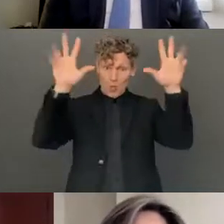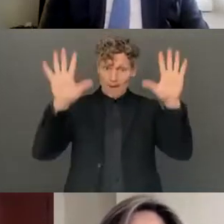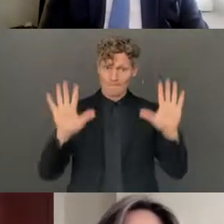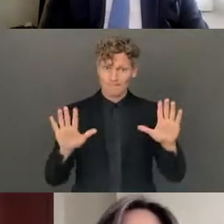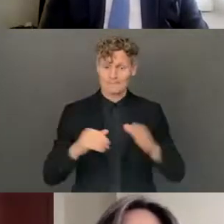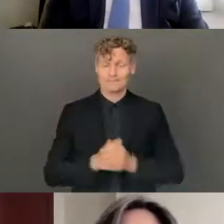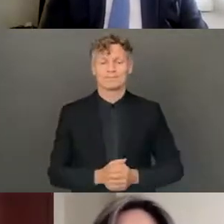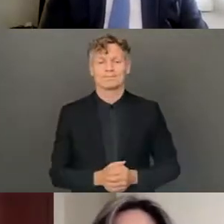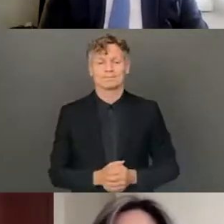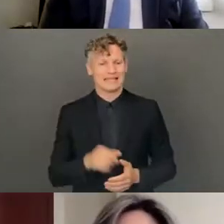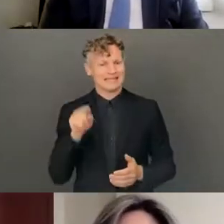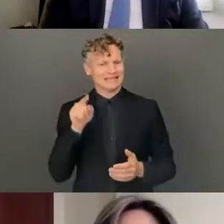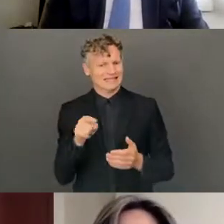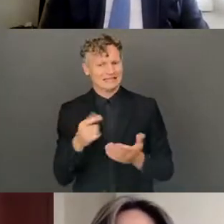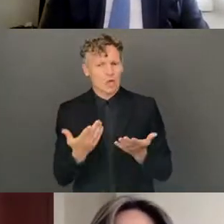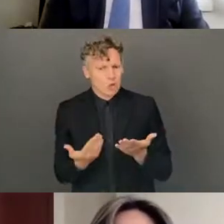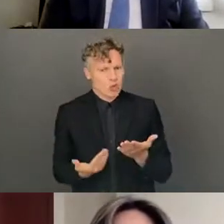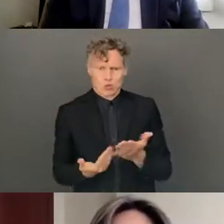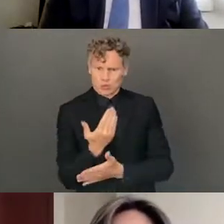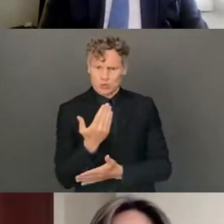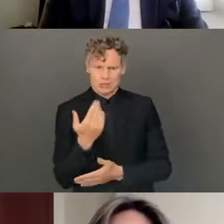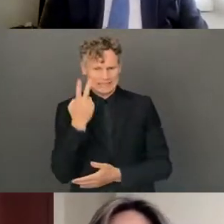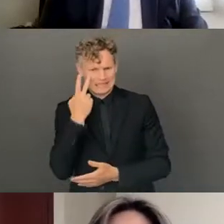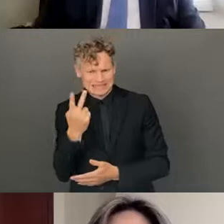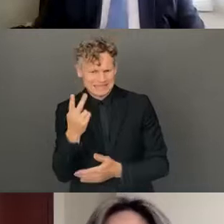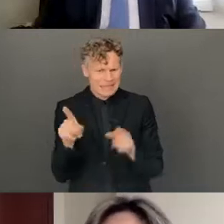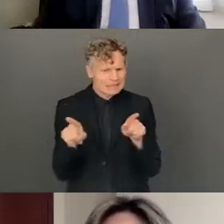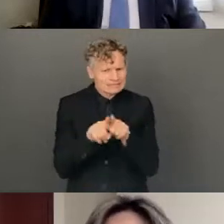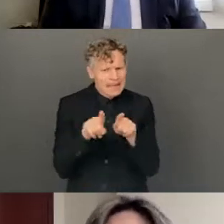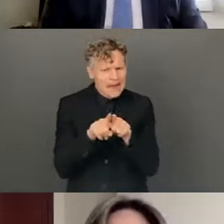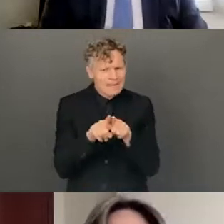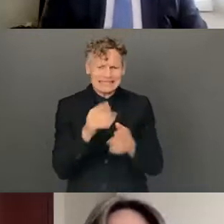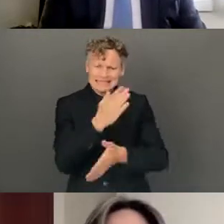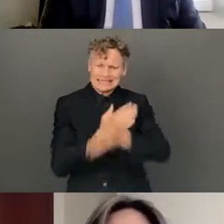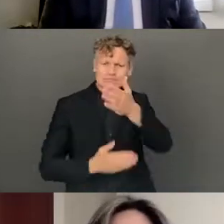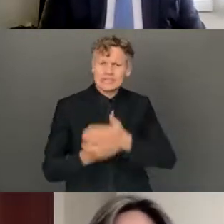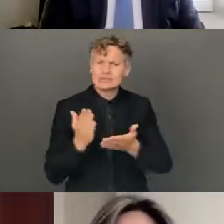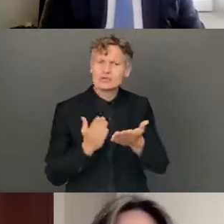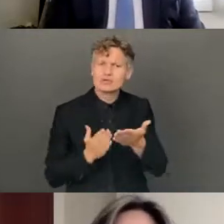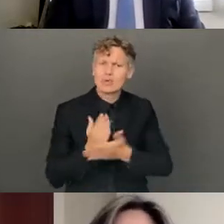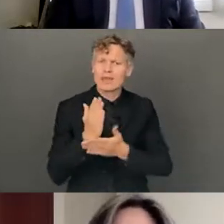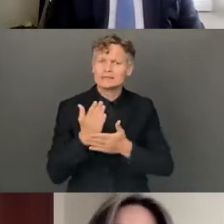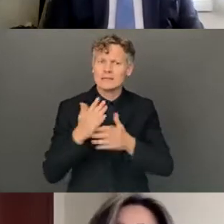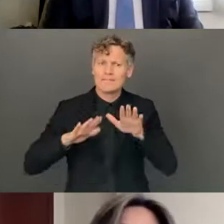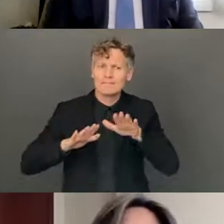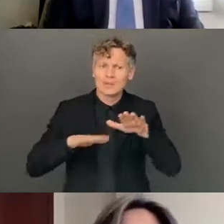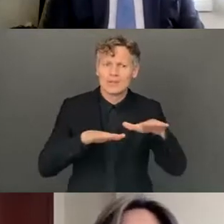droits civils pour comprendre comment on avance. Le rapport